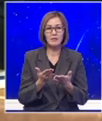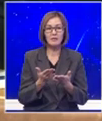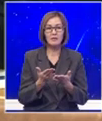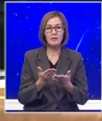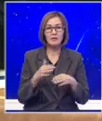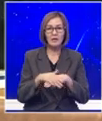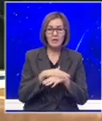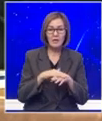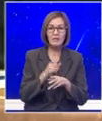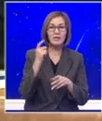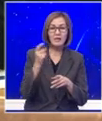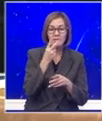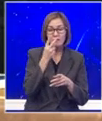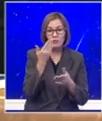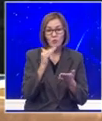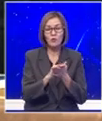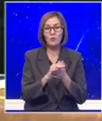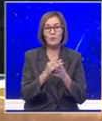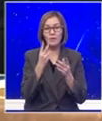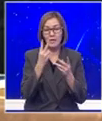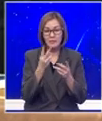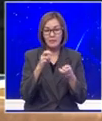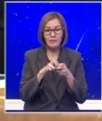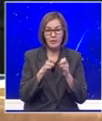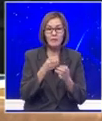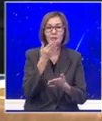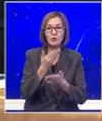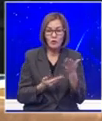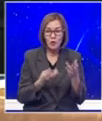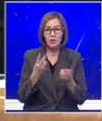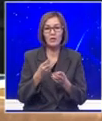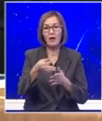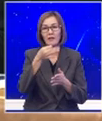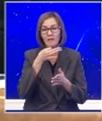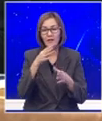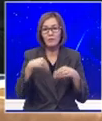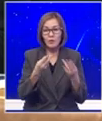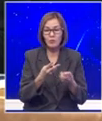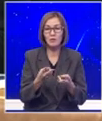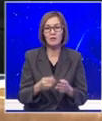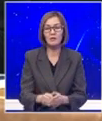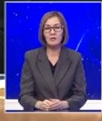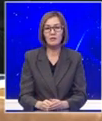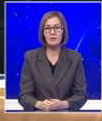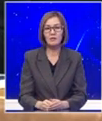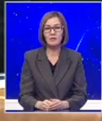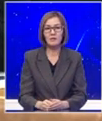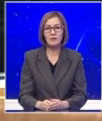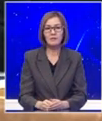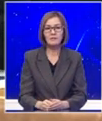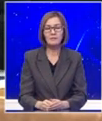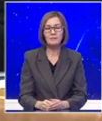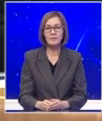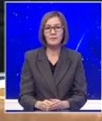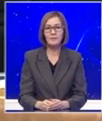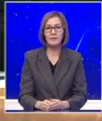шығып, әр өңірдің өзінің несі жағдайы мүмкіншілігі әртүрлі бөлек. Сондықтан көбірек жағдай